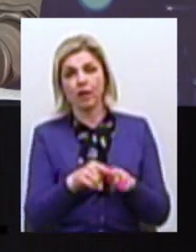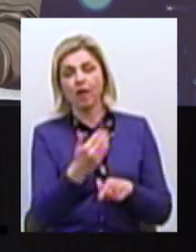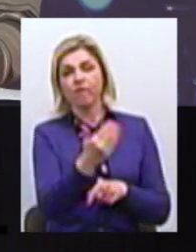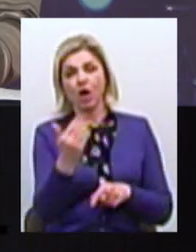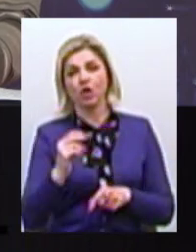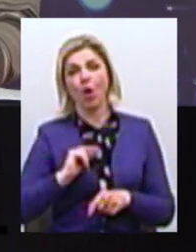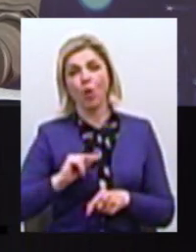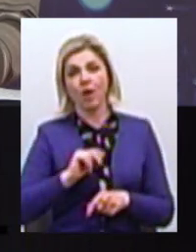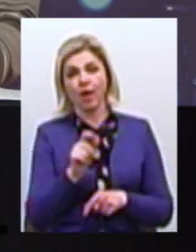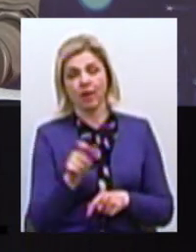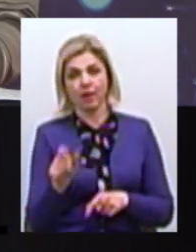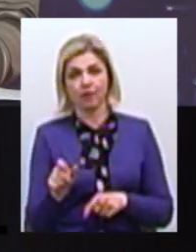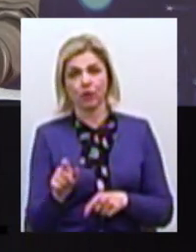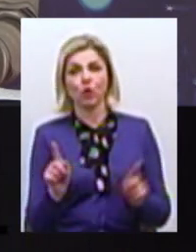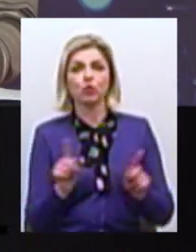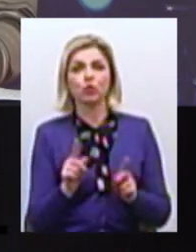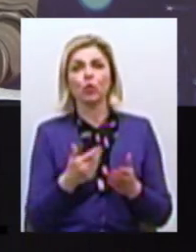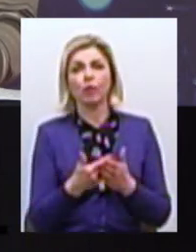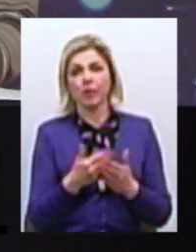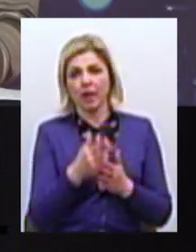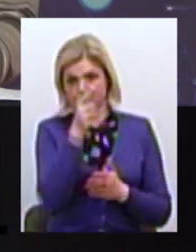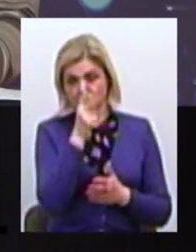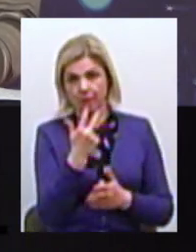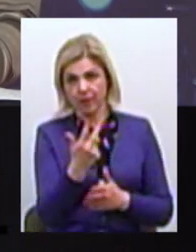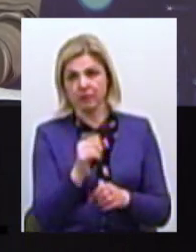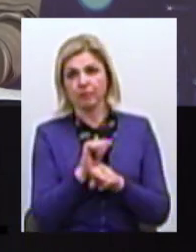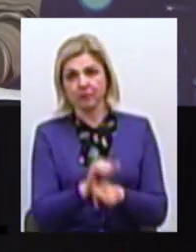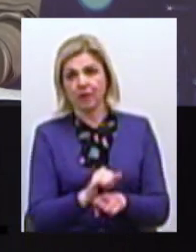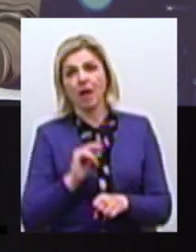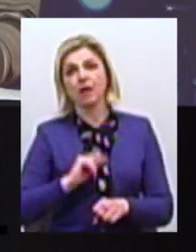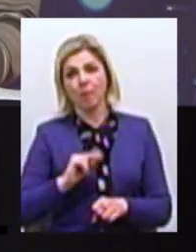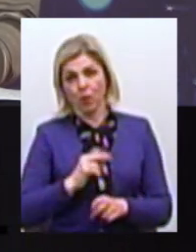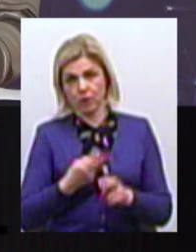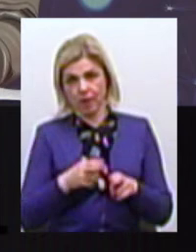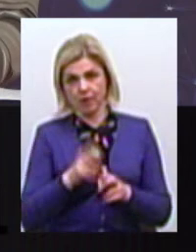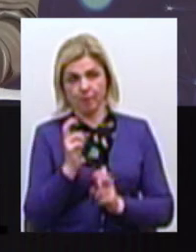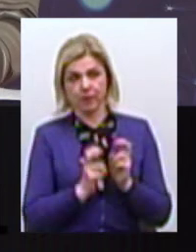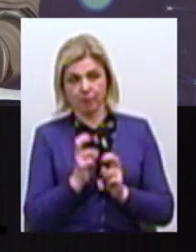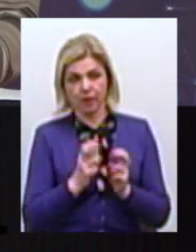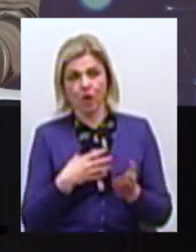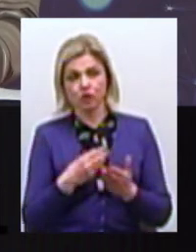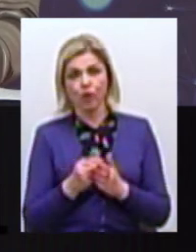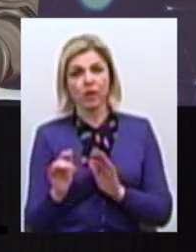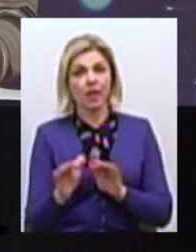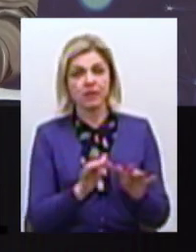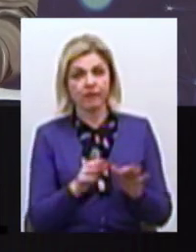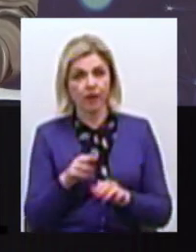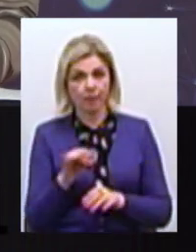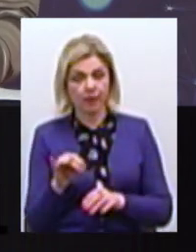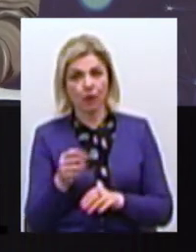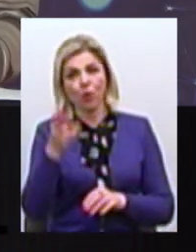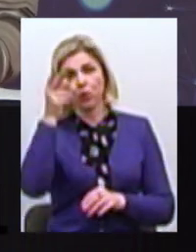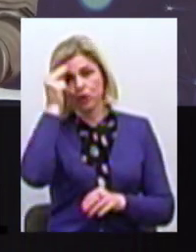коллеги, что-то около 3 месяцев практически парализовали деятельность этого предприятия своими действиями.